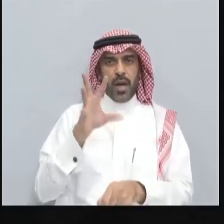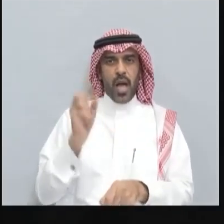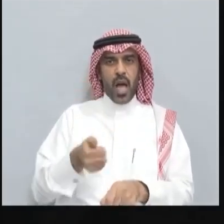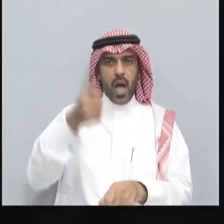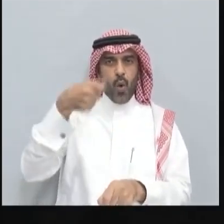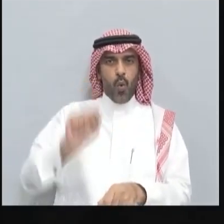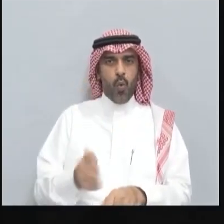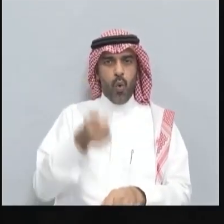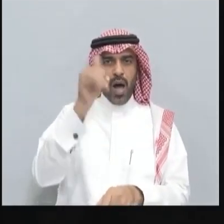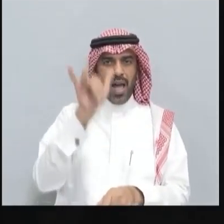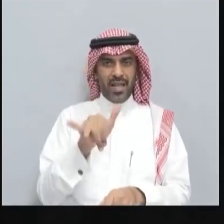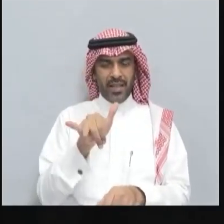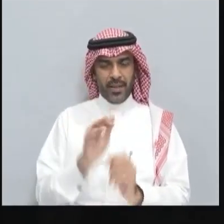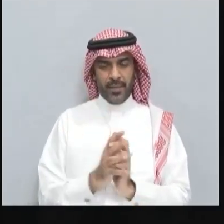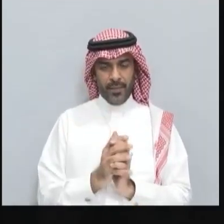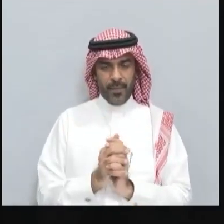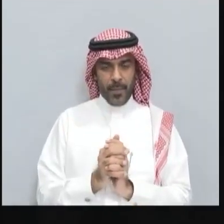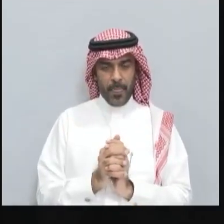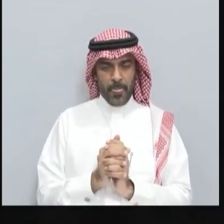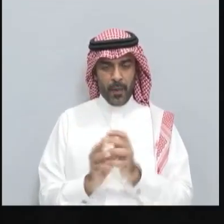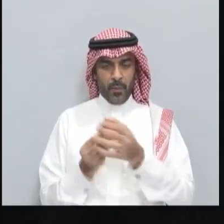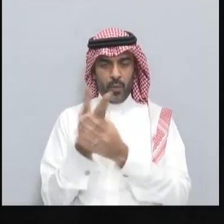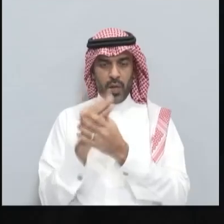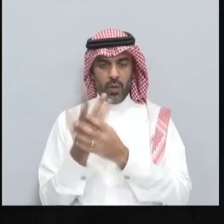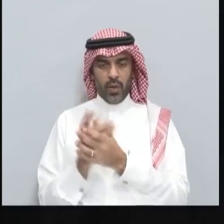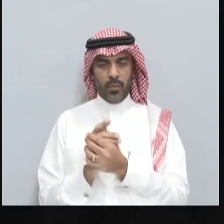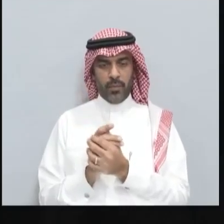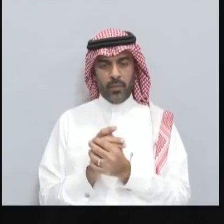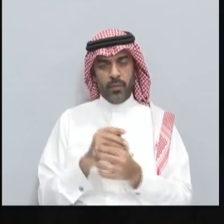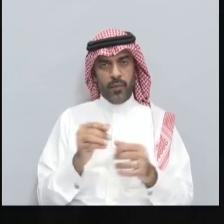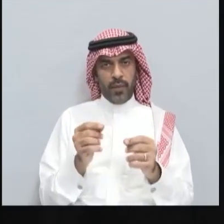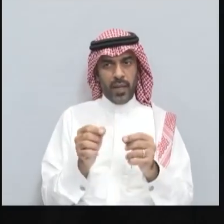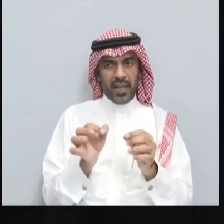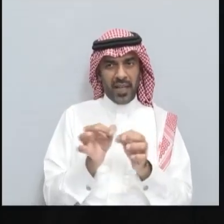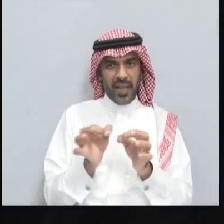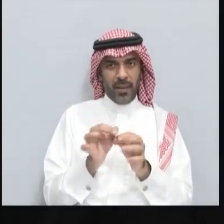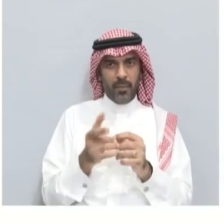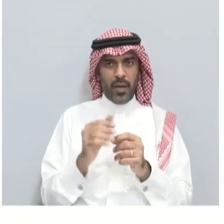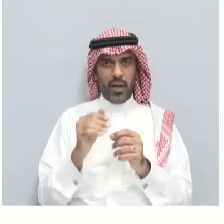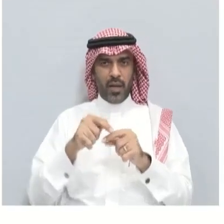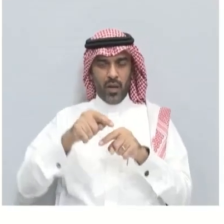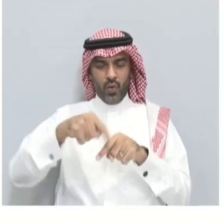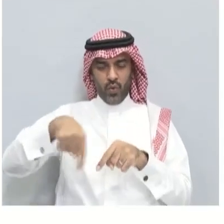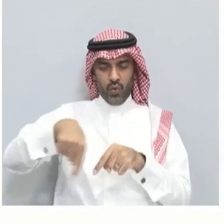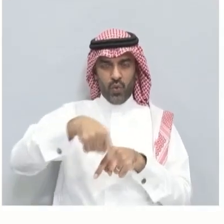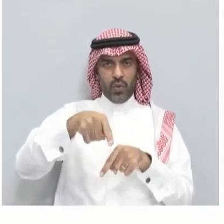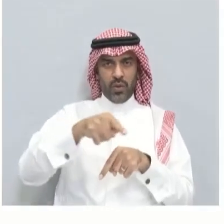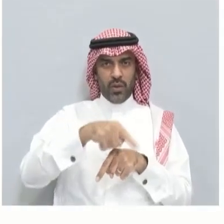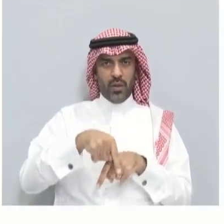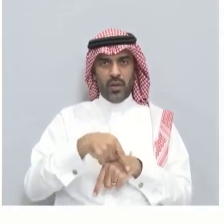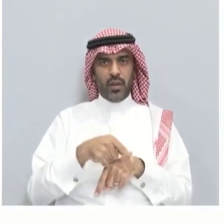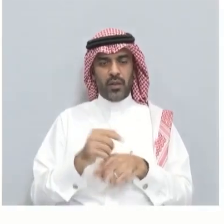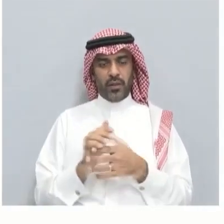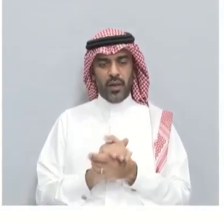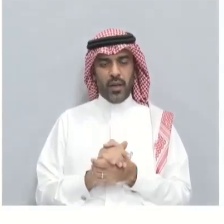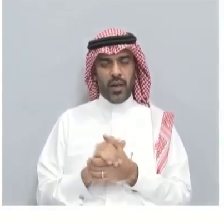الصفيحه من وسط هذه الصفيحه نتيجه تيارات ماذا الحمل الحراري اذا هل توافقون على هذه لا نوافق هي